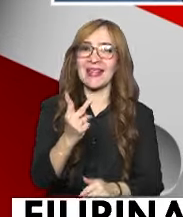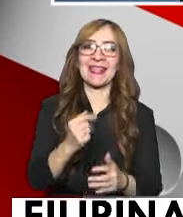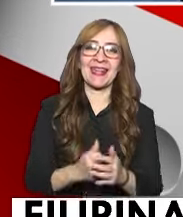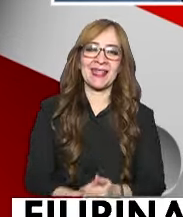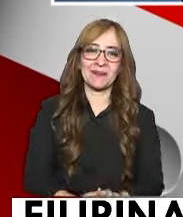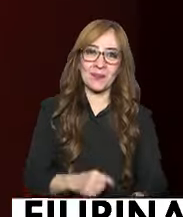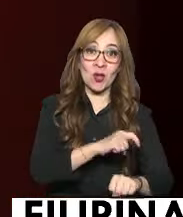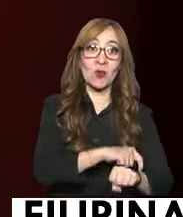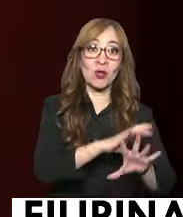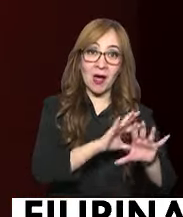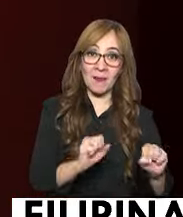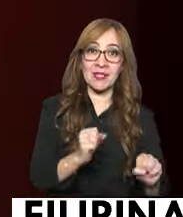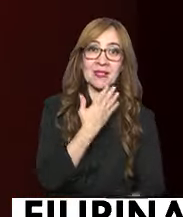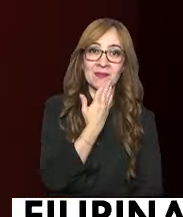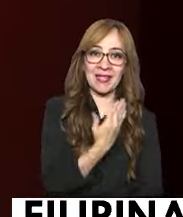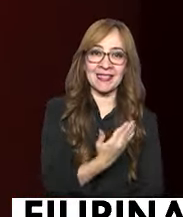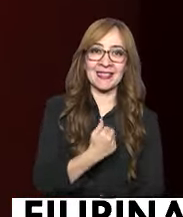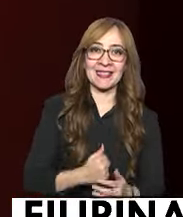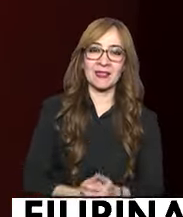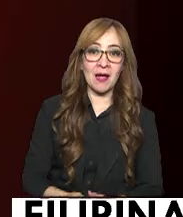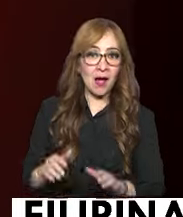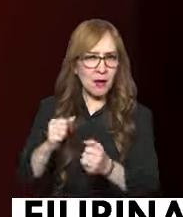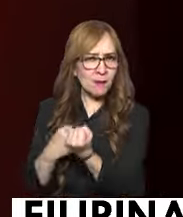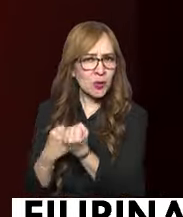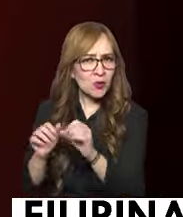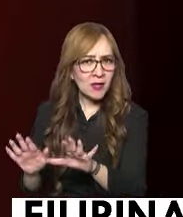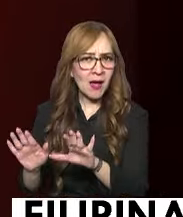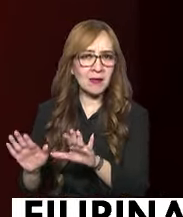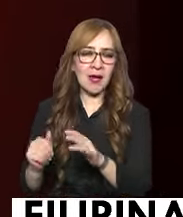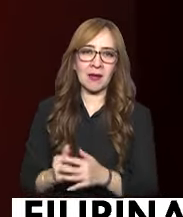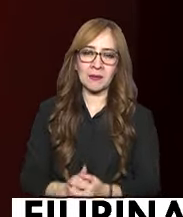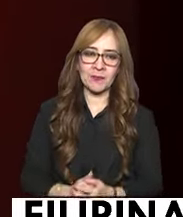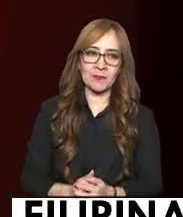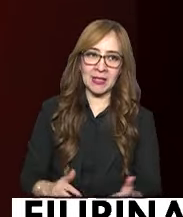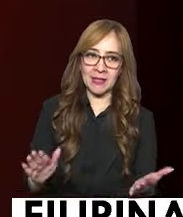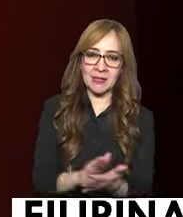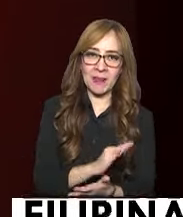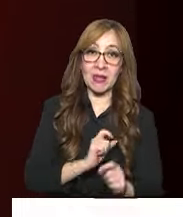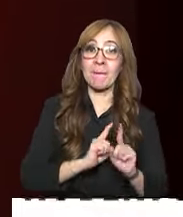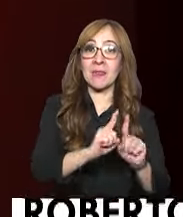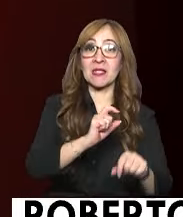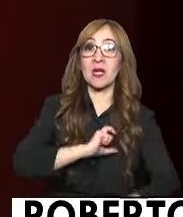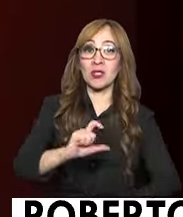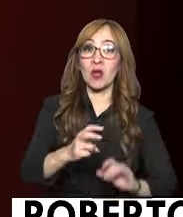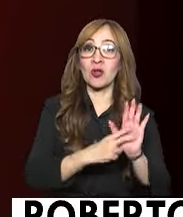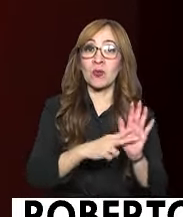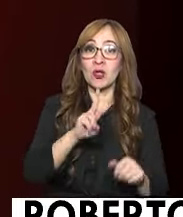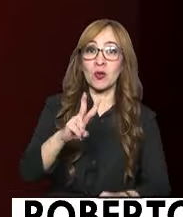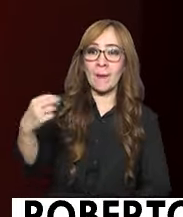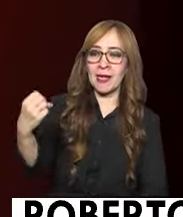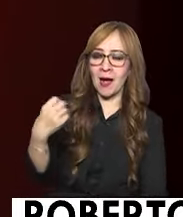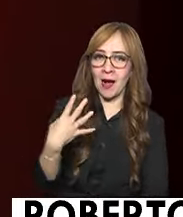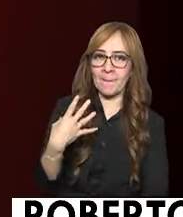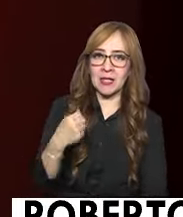waktu telah selesai terima kasihoh tenang mohon tenang mohon tenang kami berikan kesempatan Pasangan calon nomor urut 2 menanggapi jawaban dari